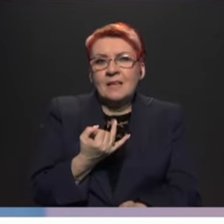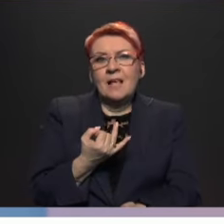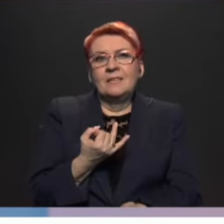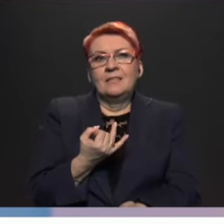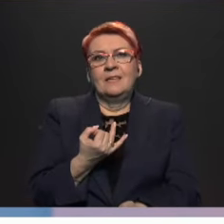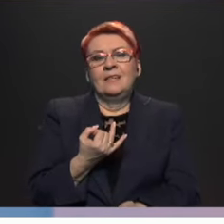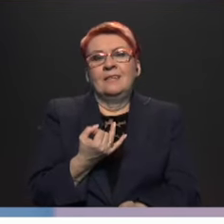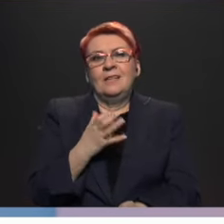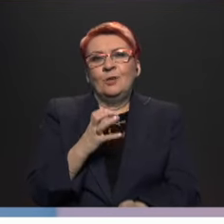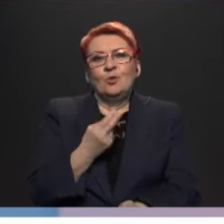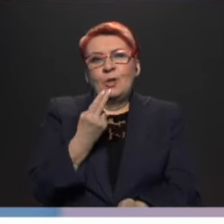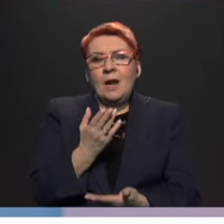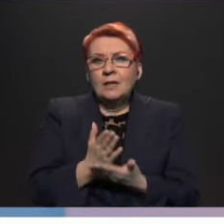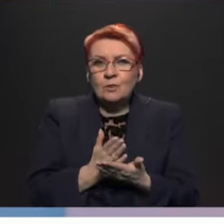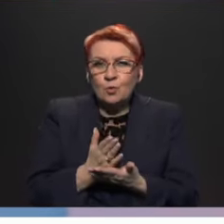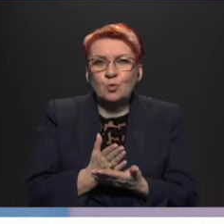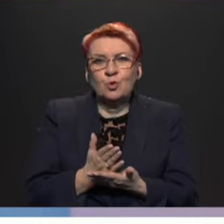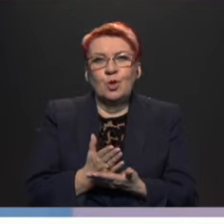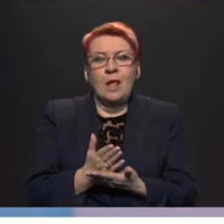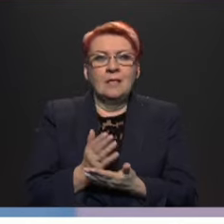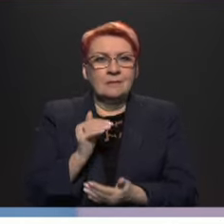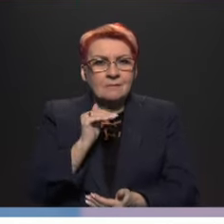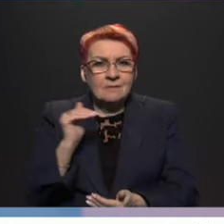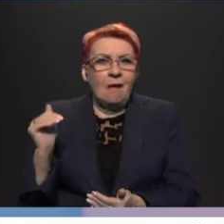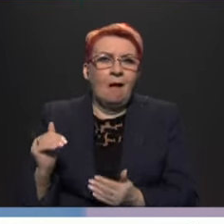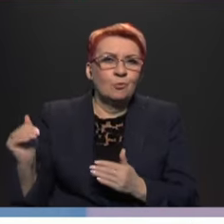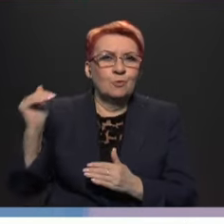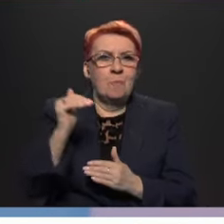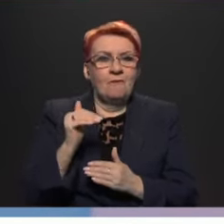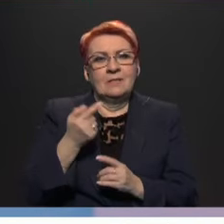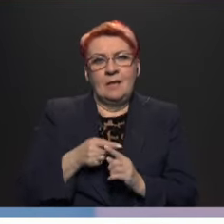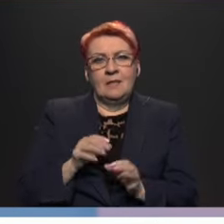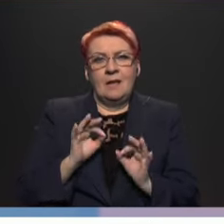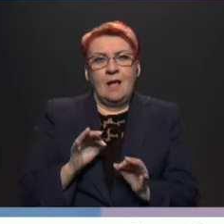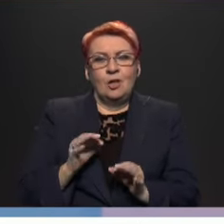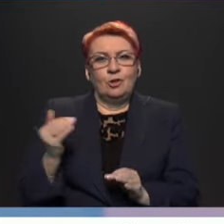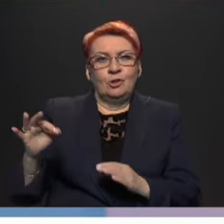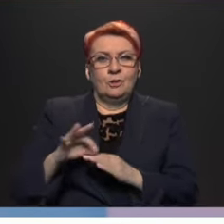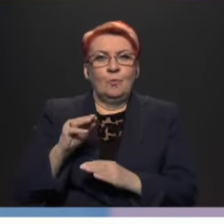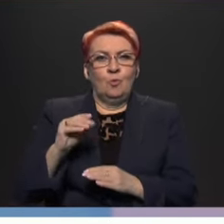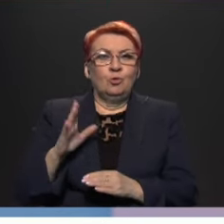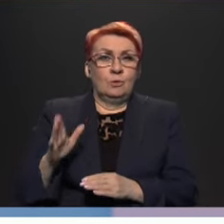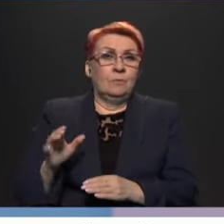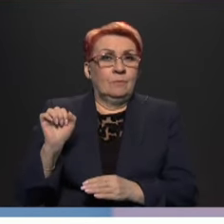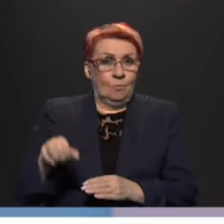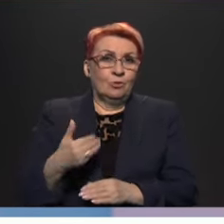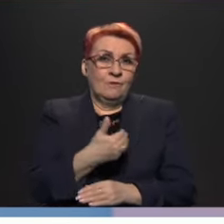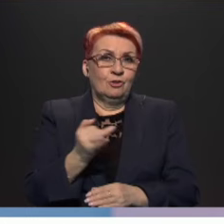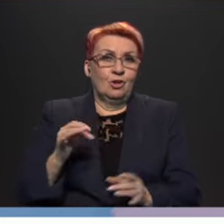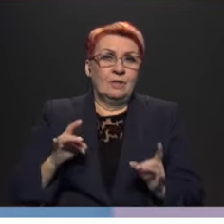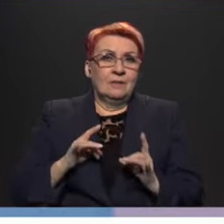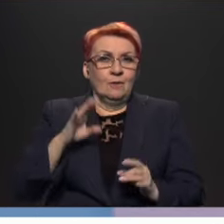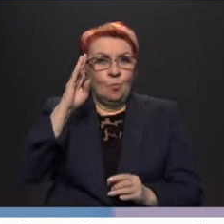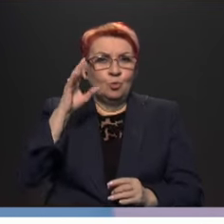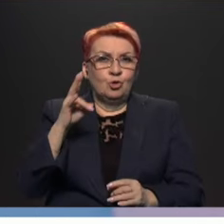социальные служения, там как-то статус повысится, и вот это, конечно, тоже очень раздражает